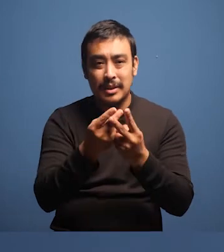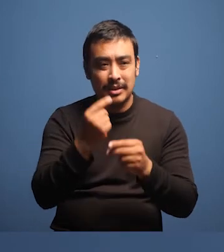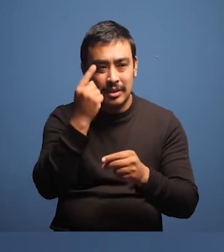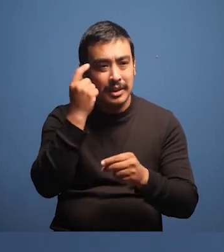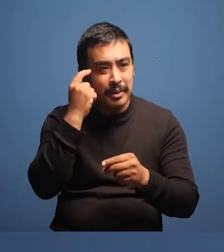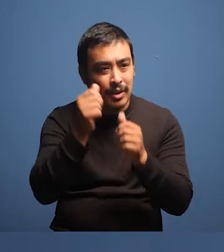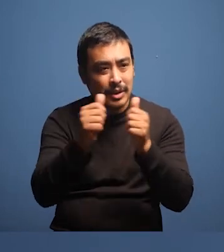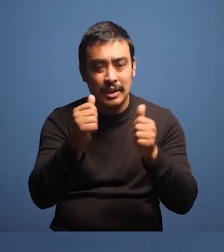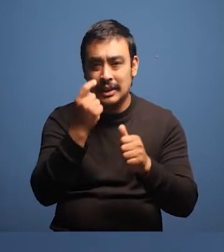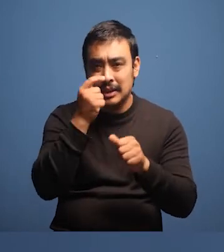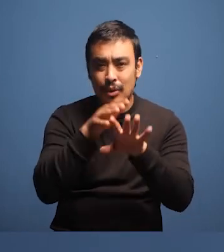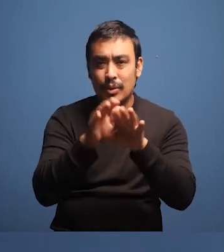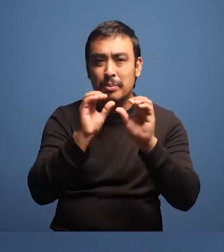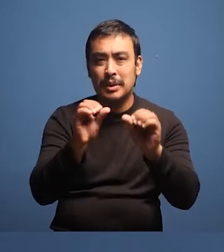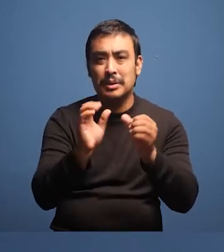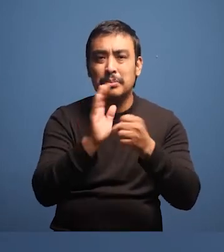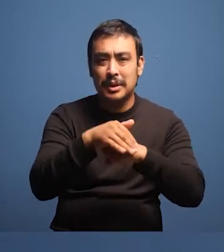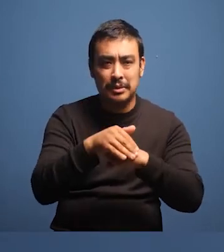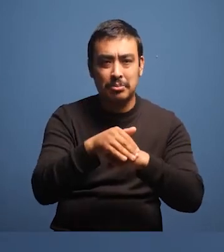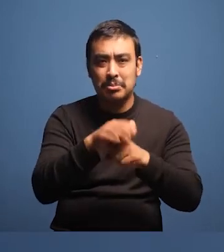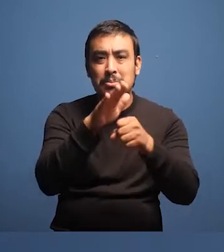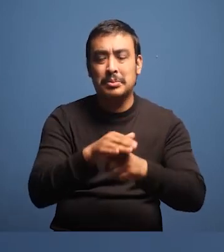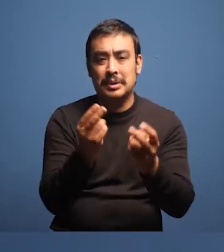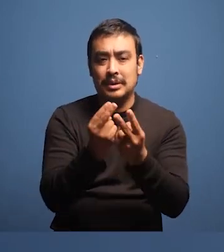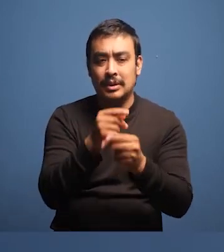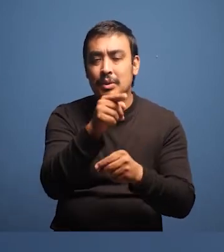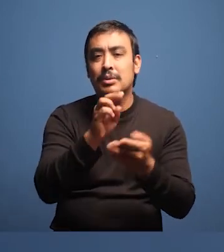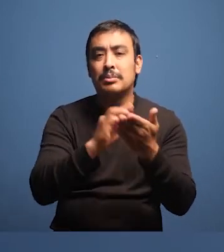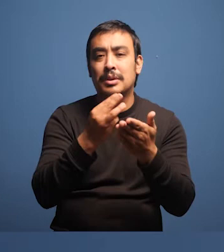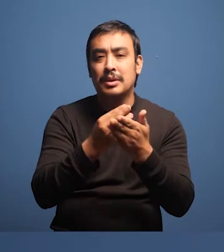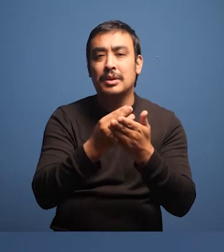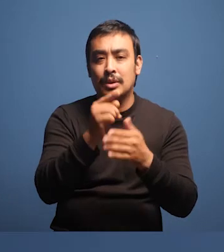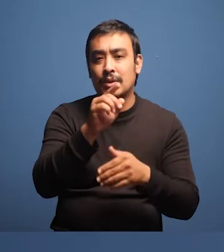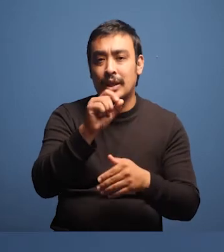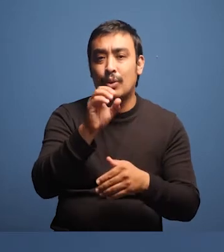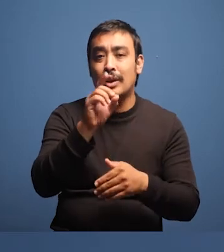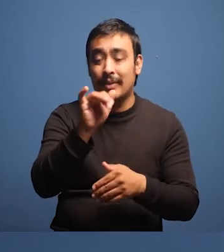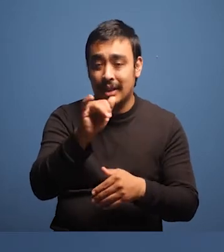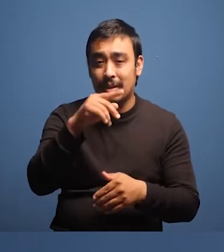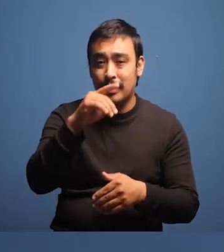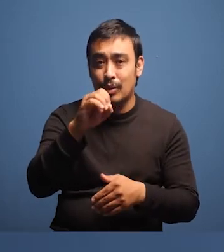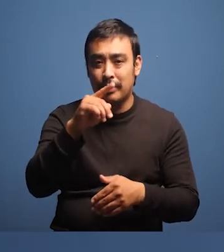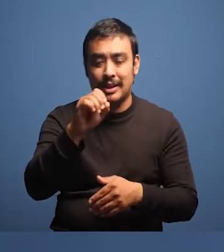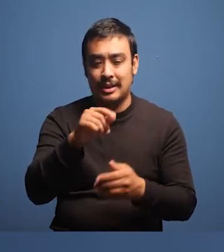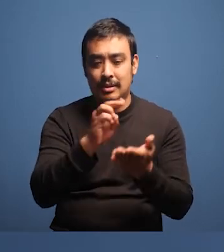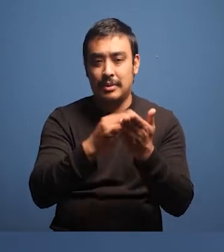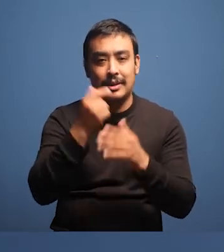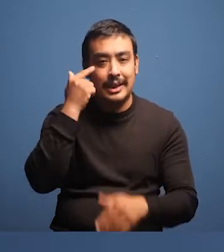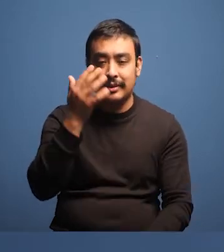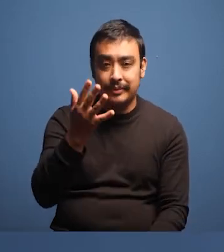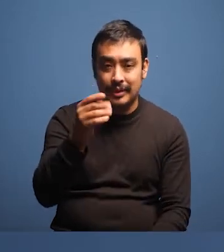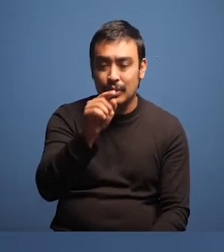चाहिँ वुमेनहरूलाई चाहिँ बढी इन्फेन्टासाइज गर्न खोजिरहेको हुन्छ कि सो त्यो भनेको चाहिँ ललीपपिङ हो कि त्यो चाहिँ मान्छेहरूलाई धेरै नलेज छैन कि त्यही भएर आई थिङ्क